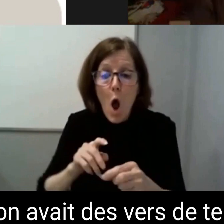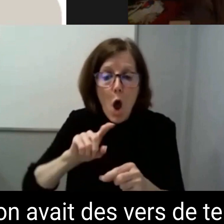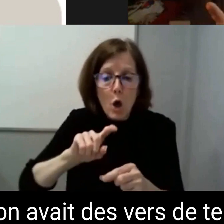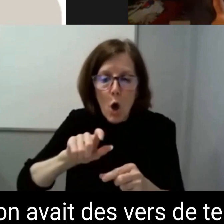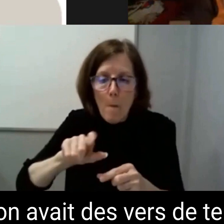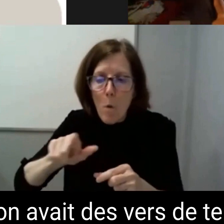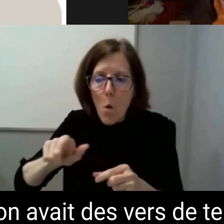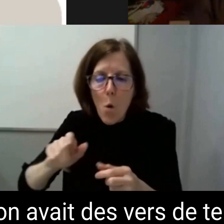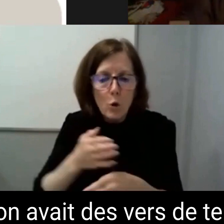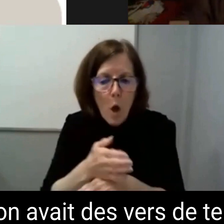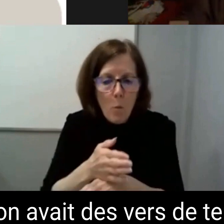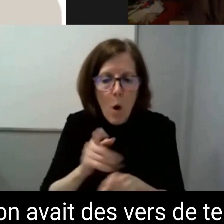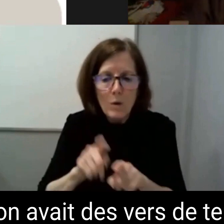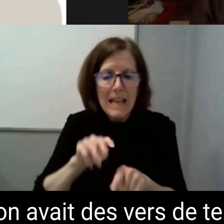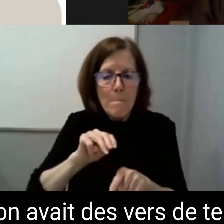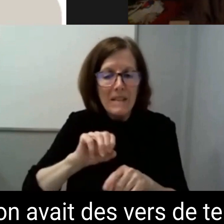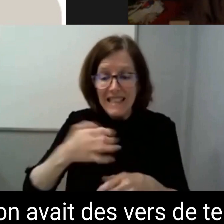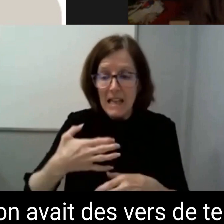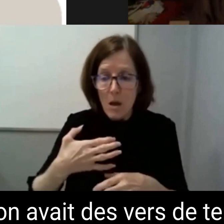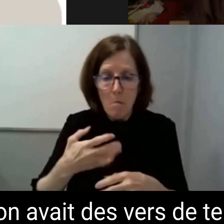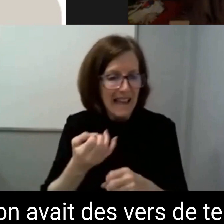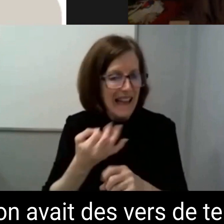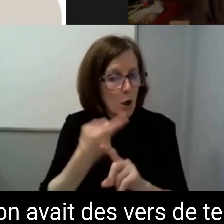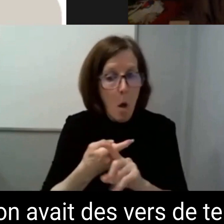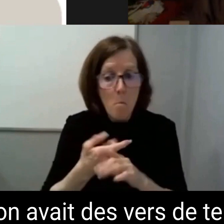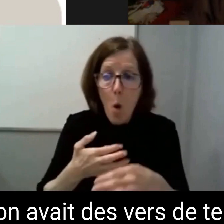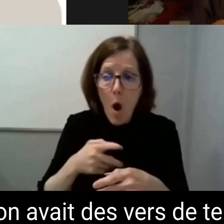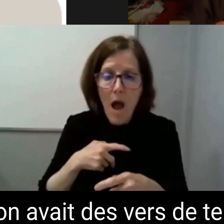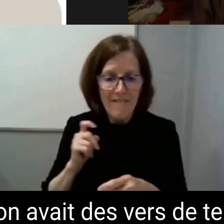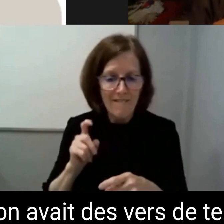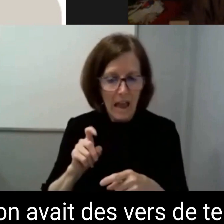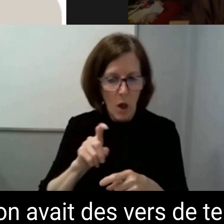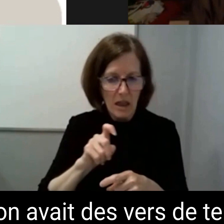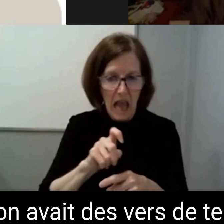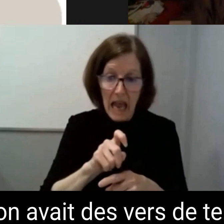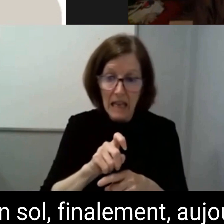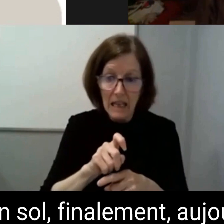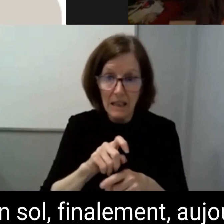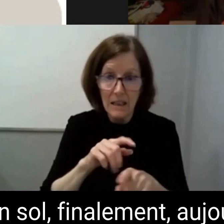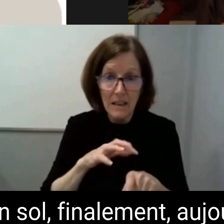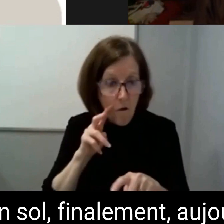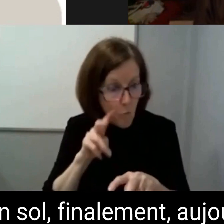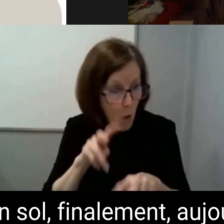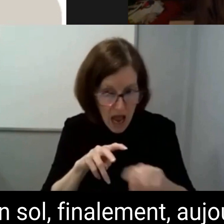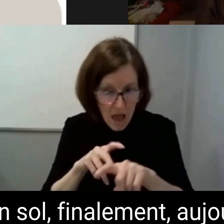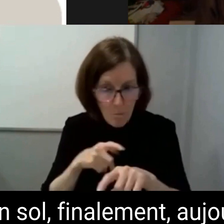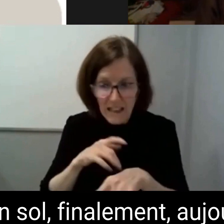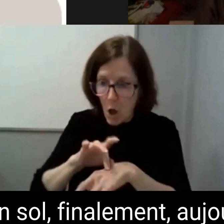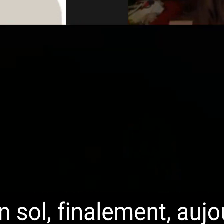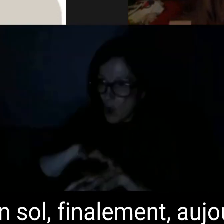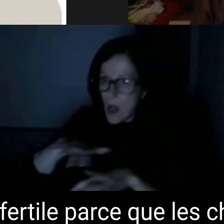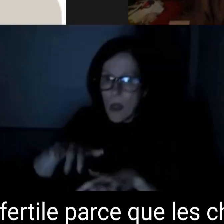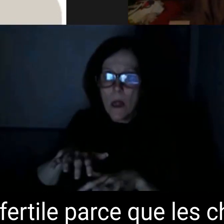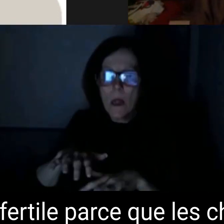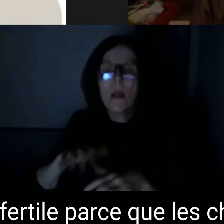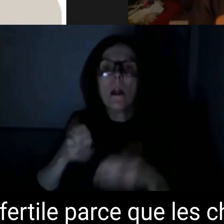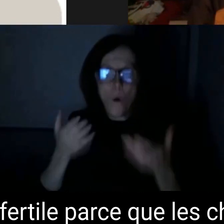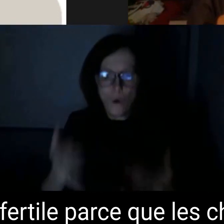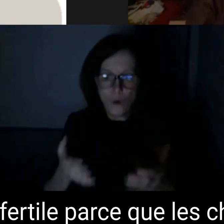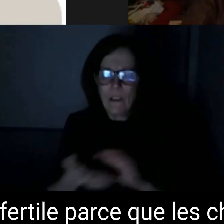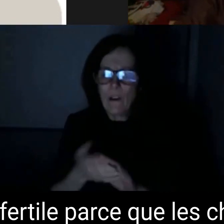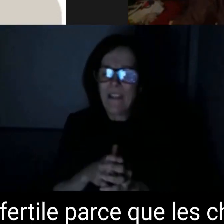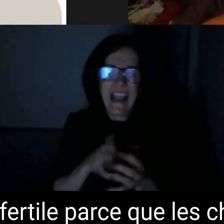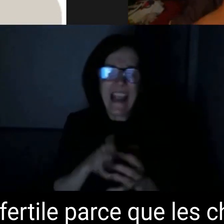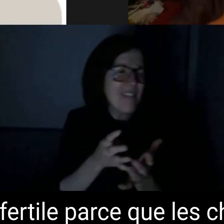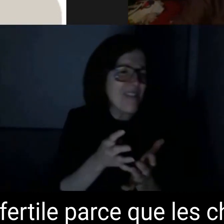quelques mois, on avait des vers de terre assez fringants, puis on a un sol aujourd'hui qui est extrêmement fertile parce